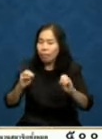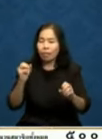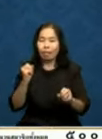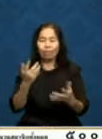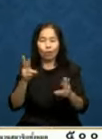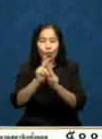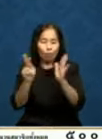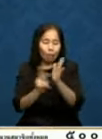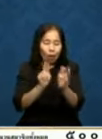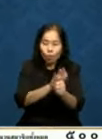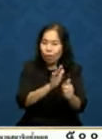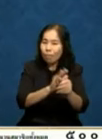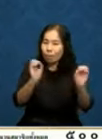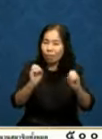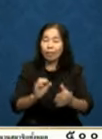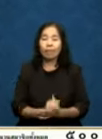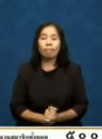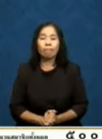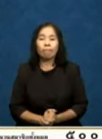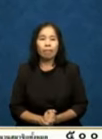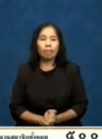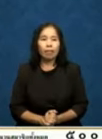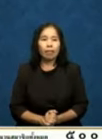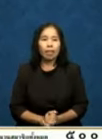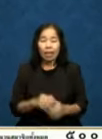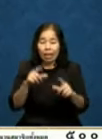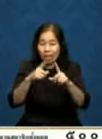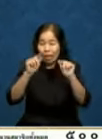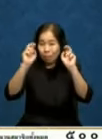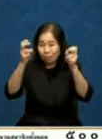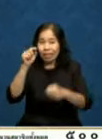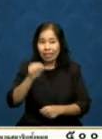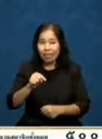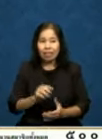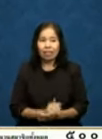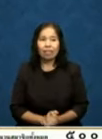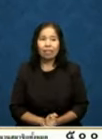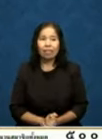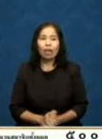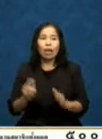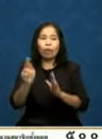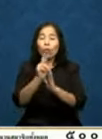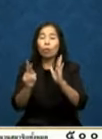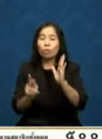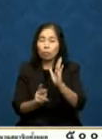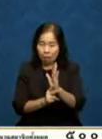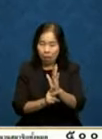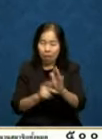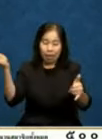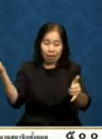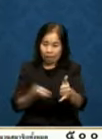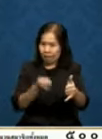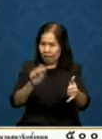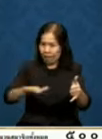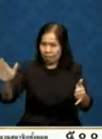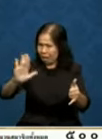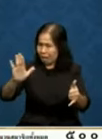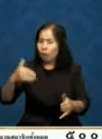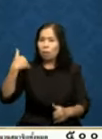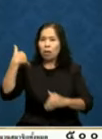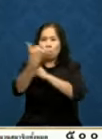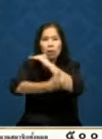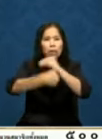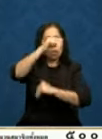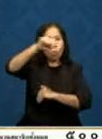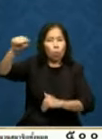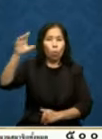ายและเรื่องนี้ไม่ใช่เรื่องใหม่นะคะท่านประยุทธ์เรื่องนี้นะคะเป็นกฎหมายไม่ตีเด็กเนี่ยนะคะเกิดขึ้นแล้วใน66ประเทศทั่วโลก